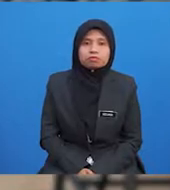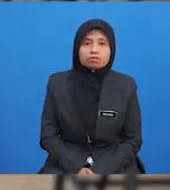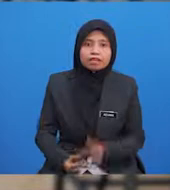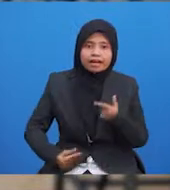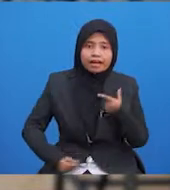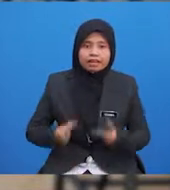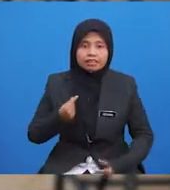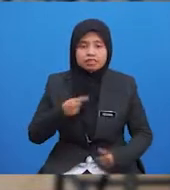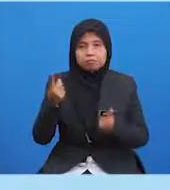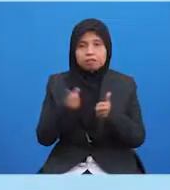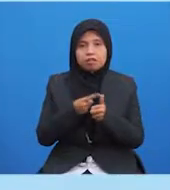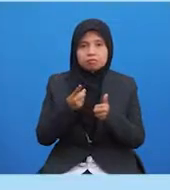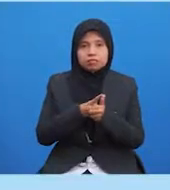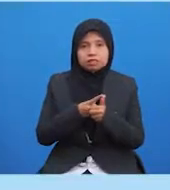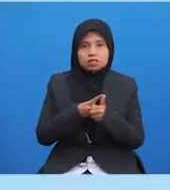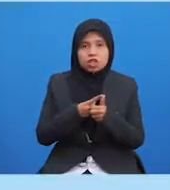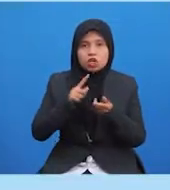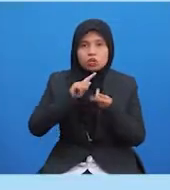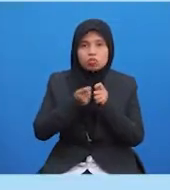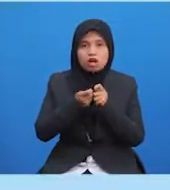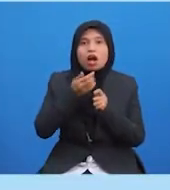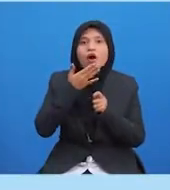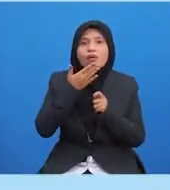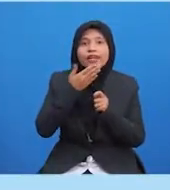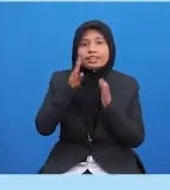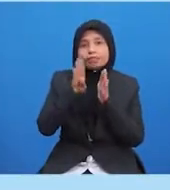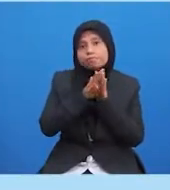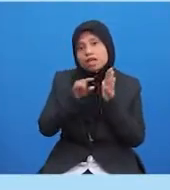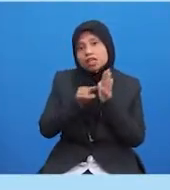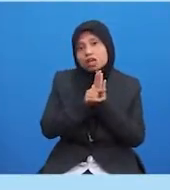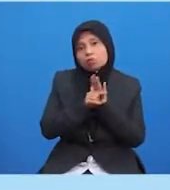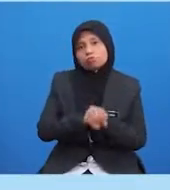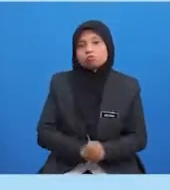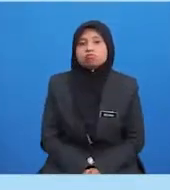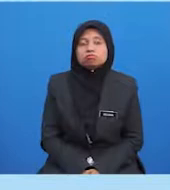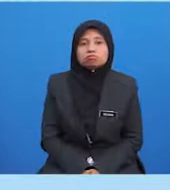Gaya pertama, menukar warna latar belakang.